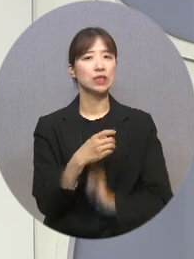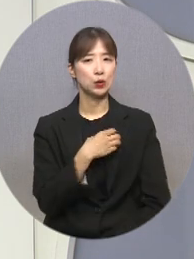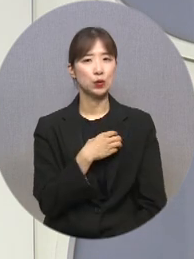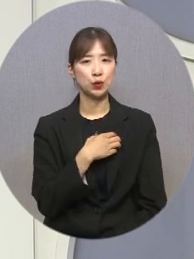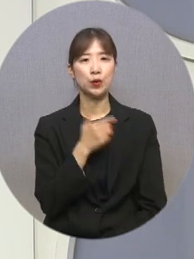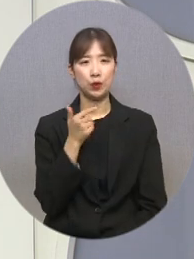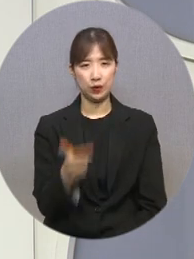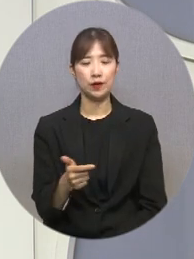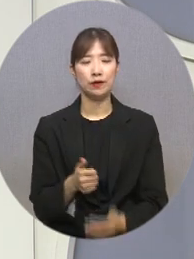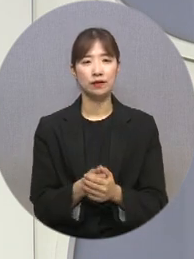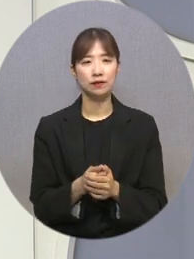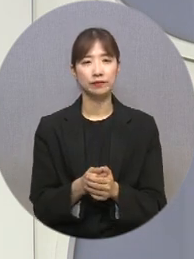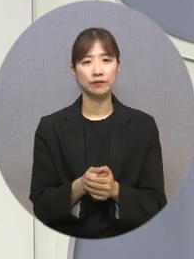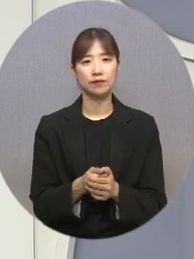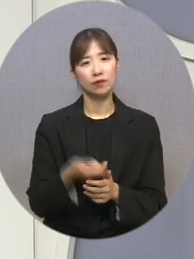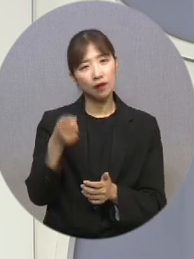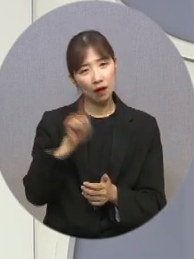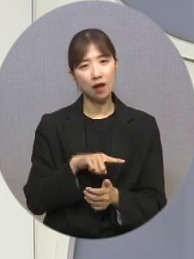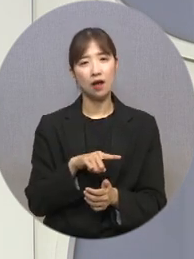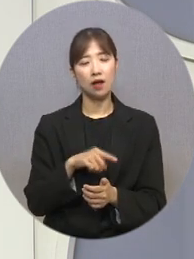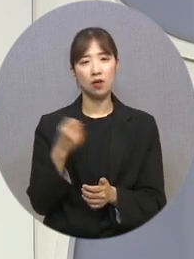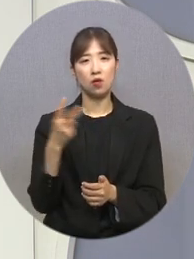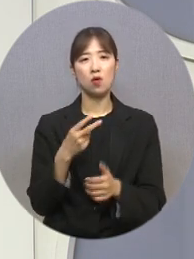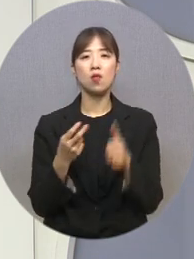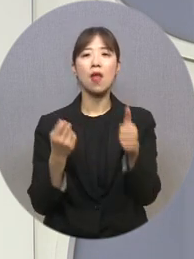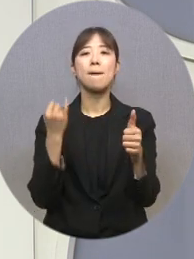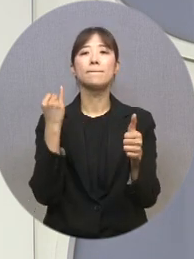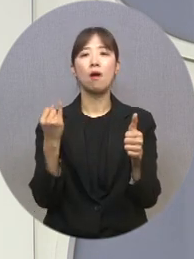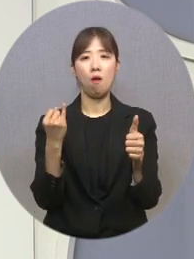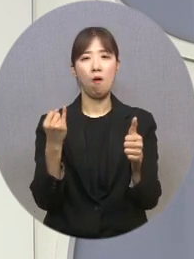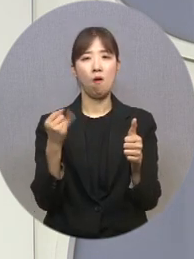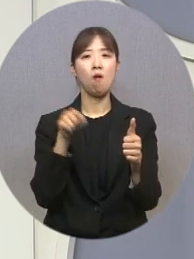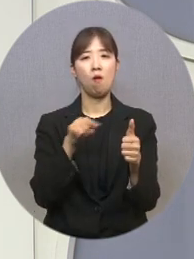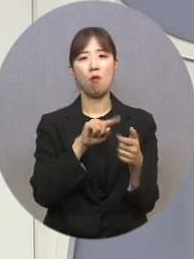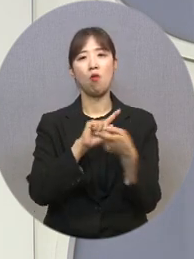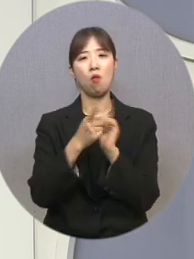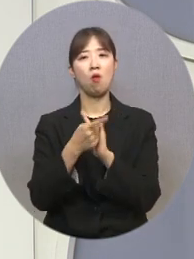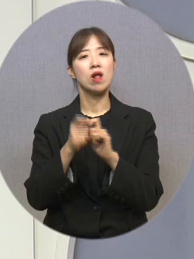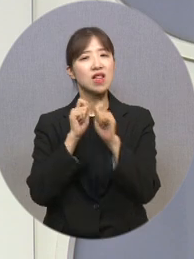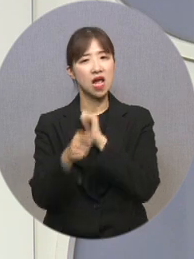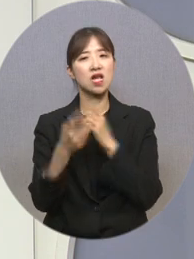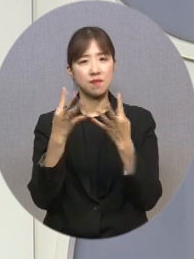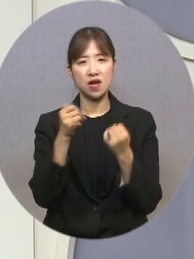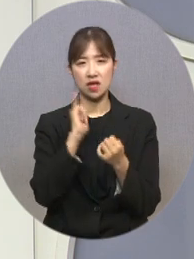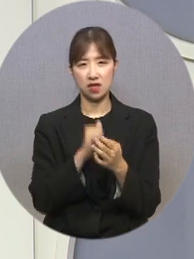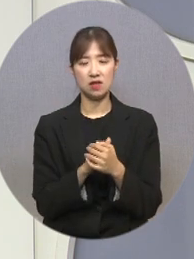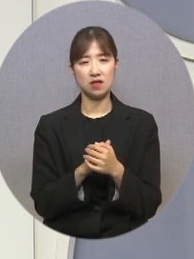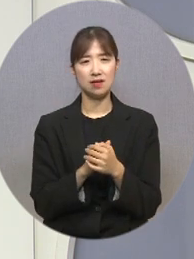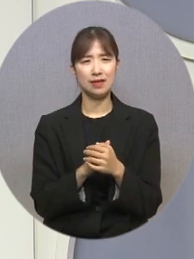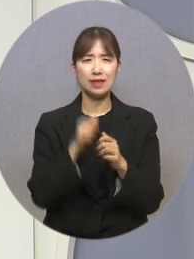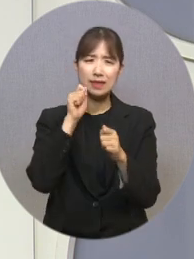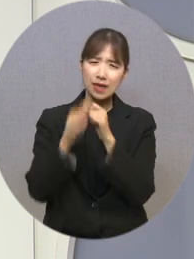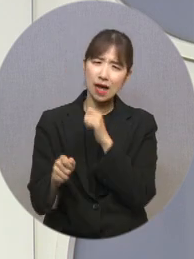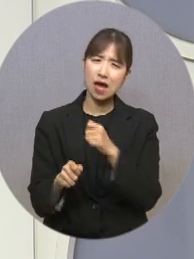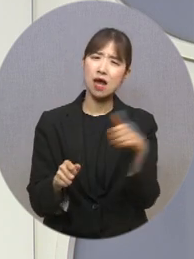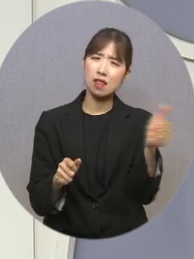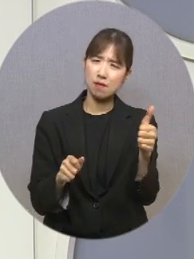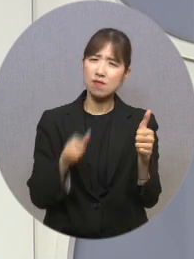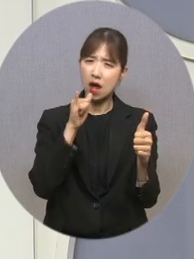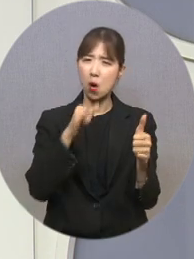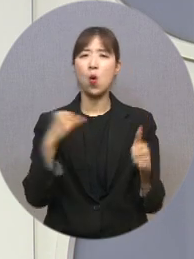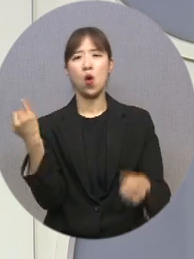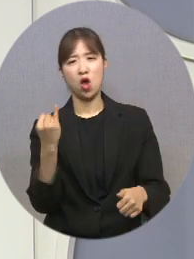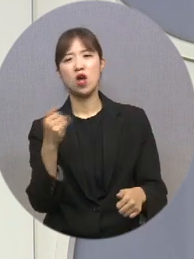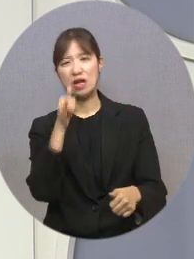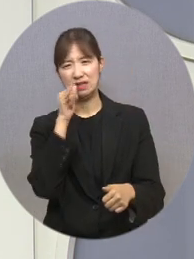높고요. 그 다음에 이제 그 남녀 간에 또 사기치는 게 되게 많거든요. 예. 그동안 쭉 이제 사기꾼이 남자인 경우도 있고 여자인